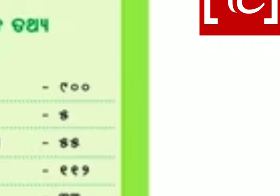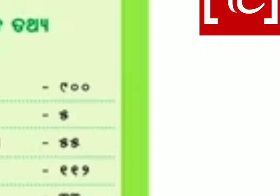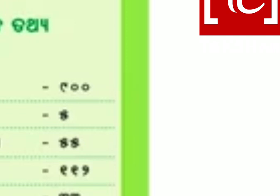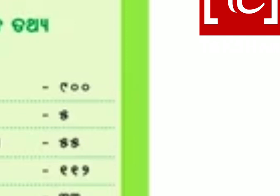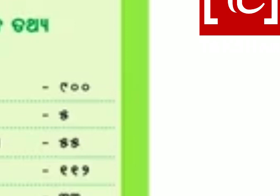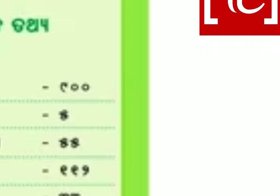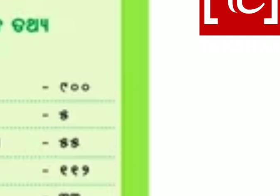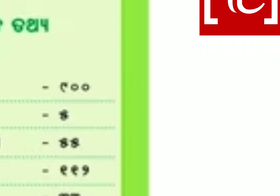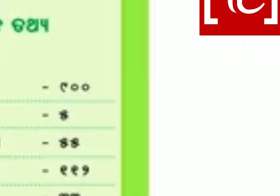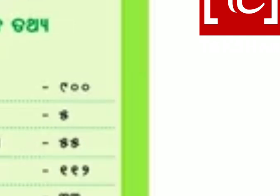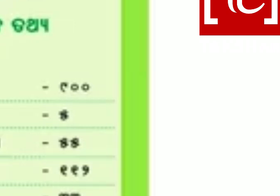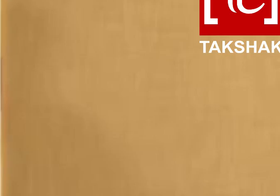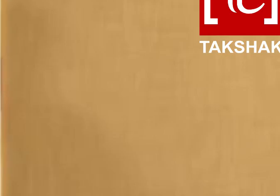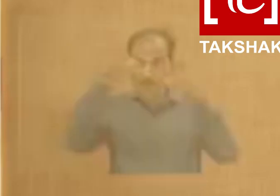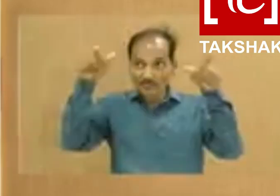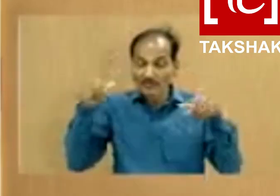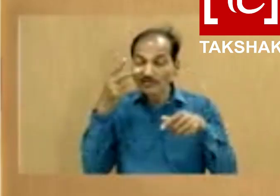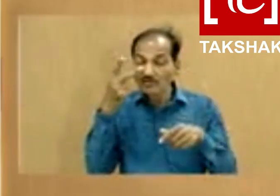4,366 ଜଣ।